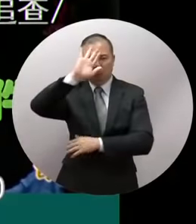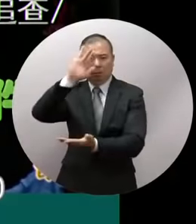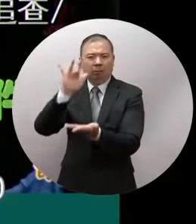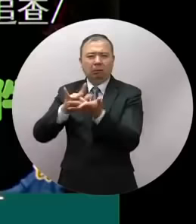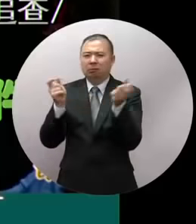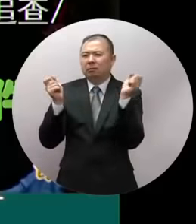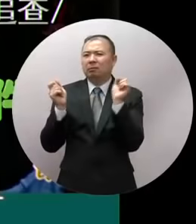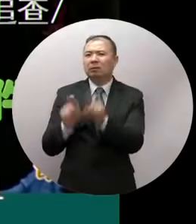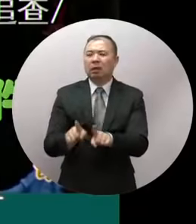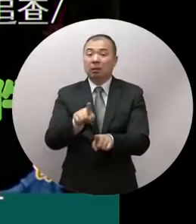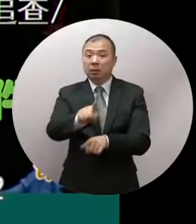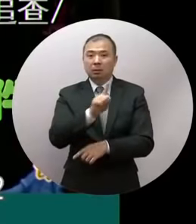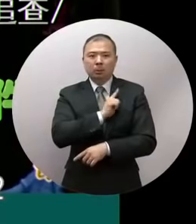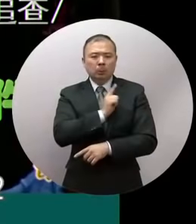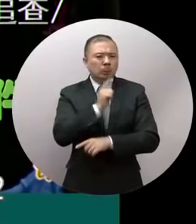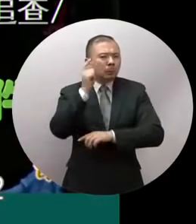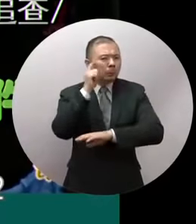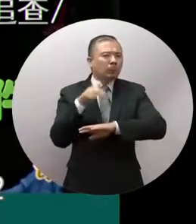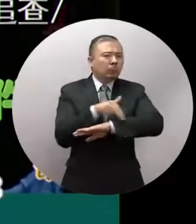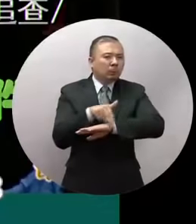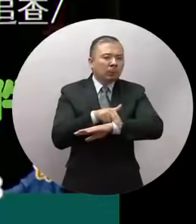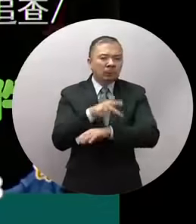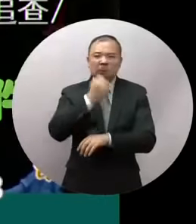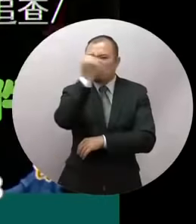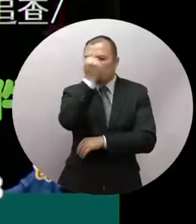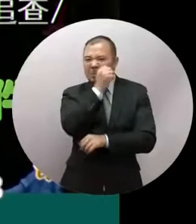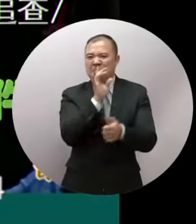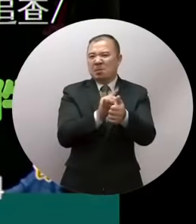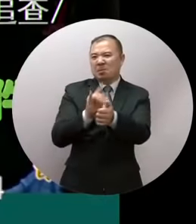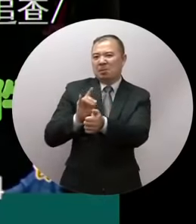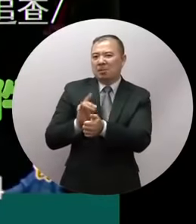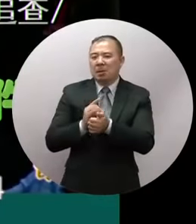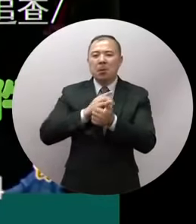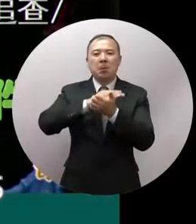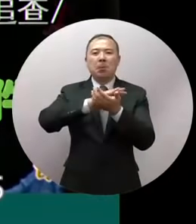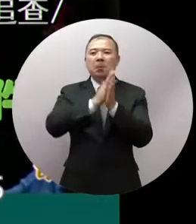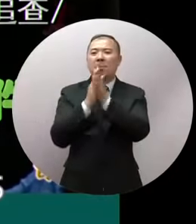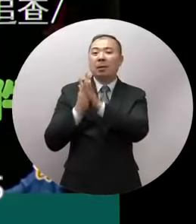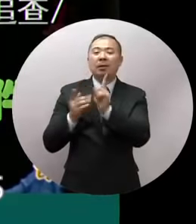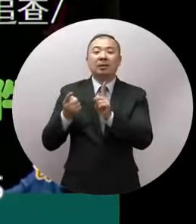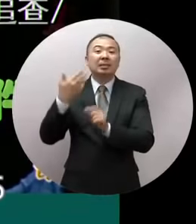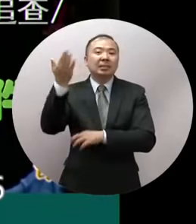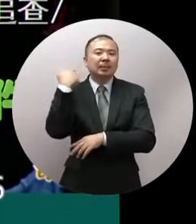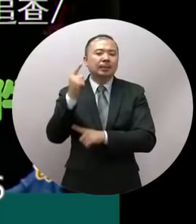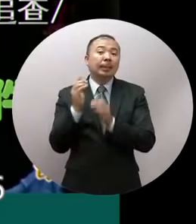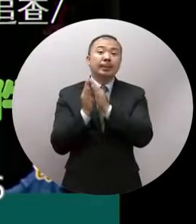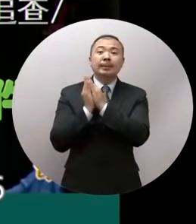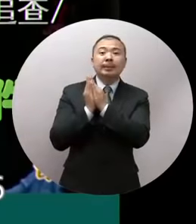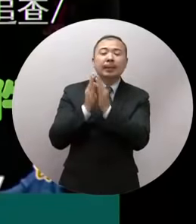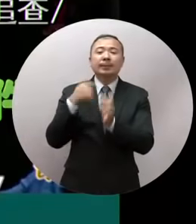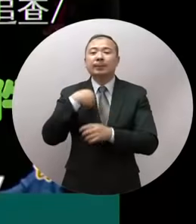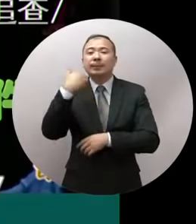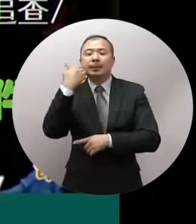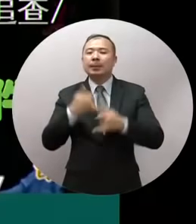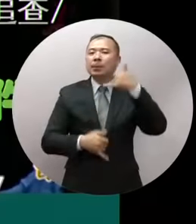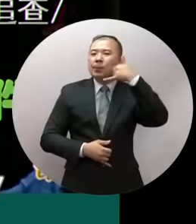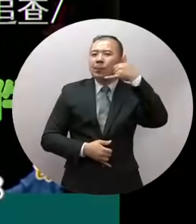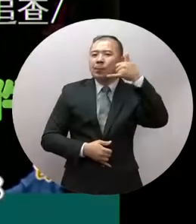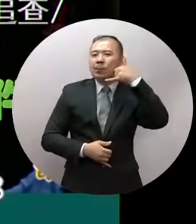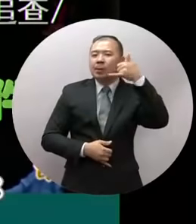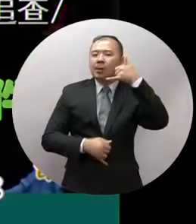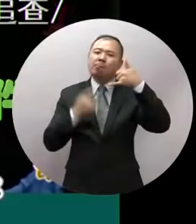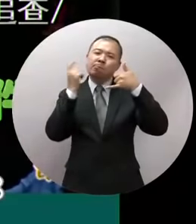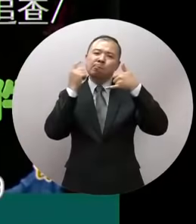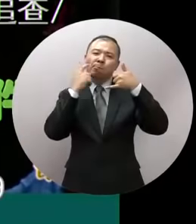不断的变形变种。从过去最早猜猜我是谁，什么电话诈骗，什